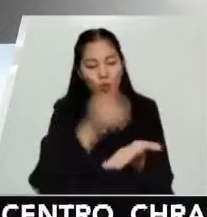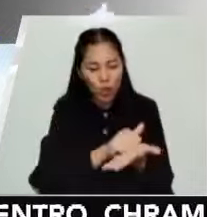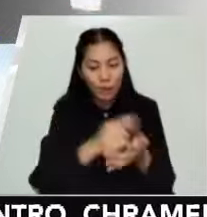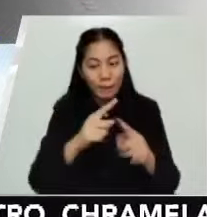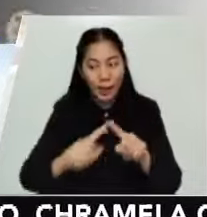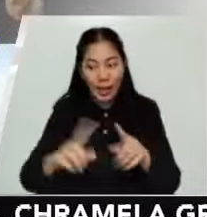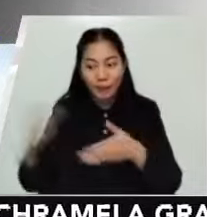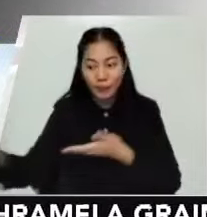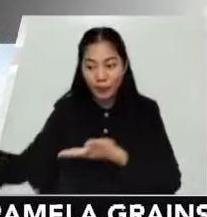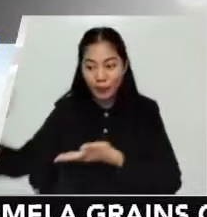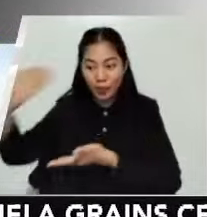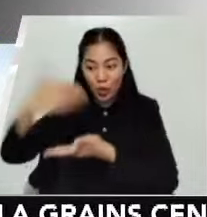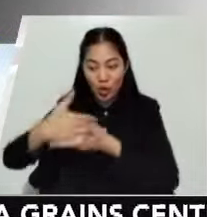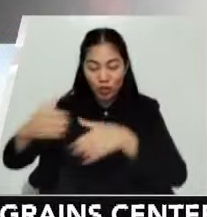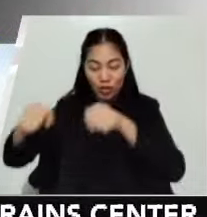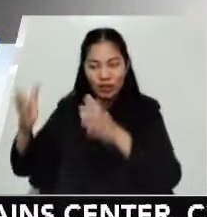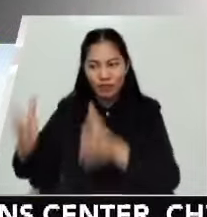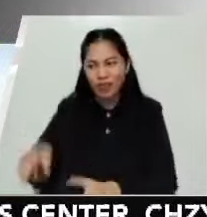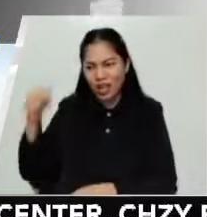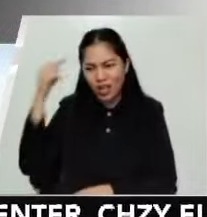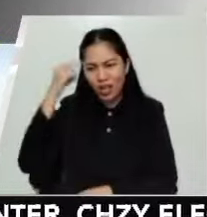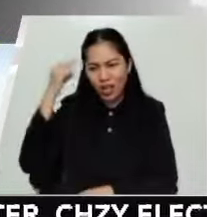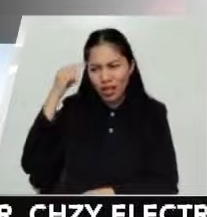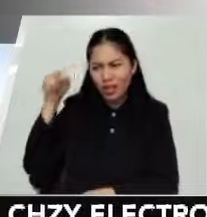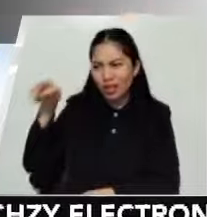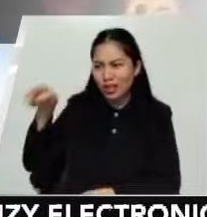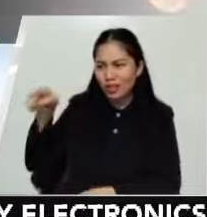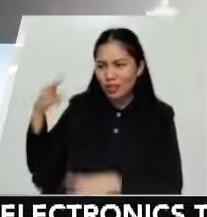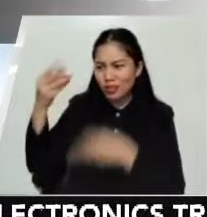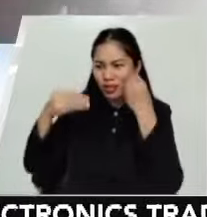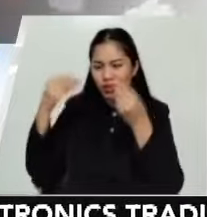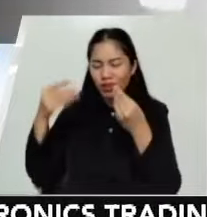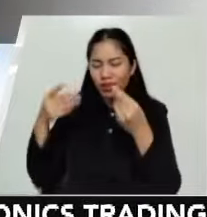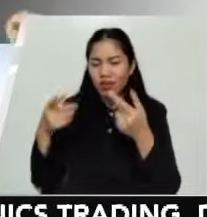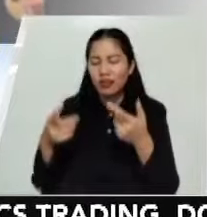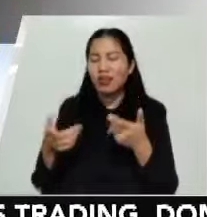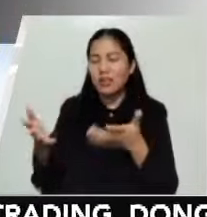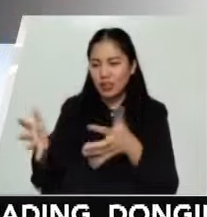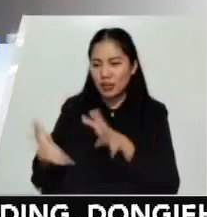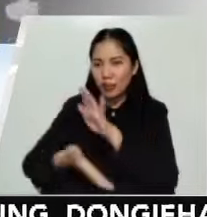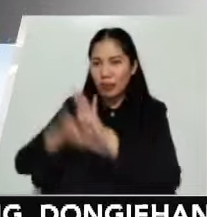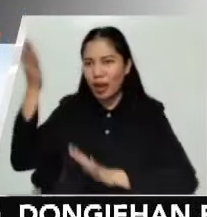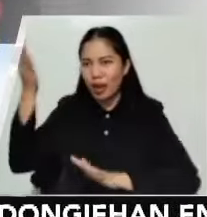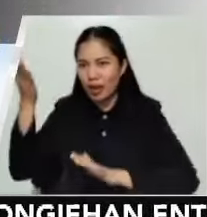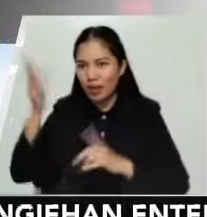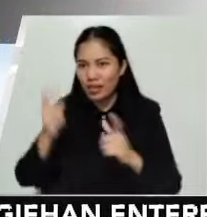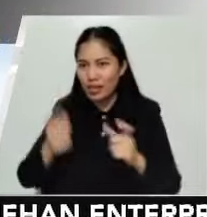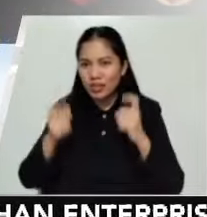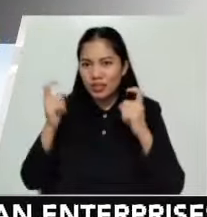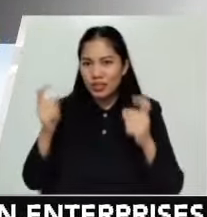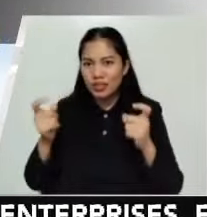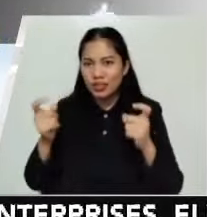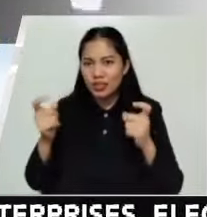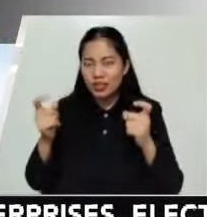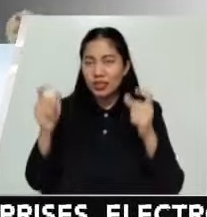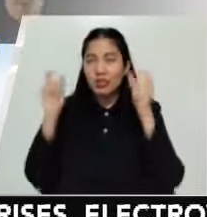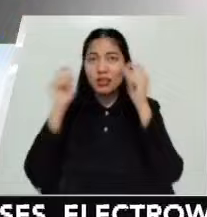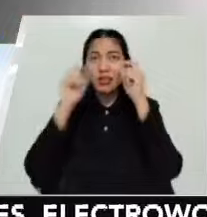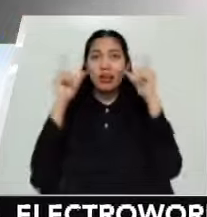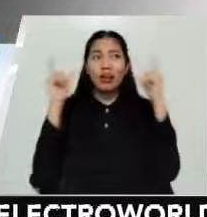tila balisarawit at agad-agad humarurot. Mabilis sa mga pangyayari. Sa gulat, natulala na lang si ate. Agad